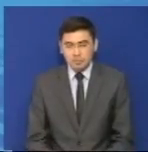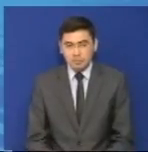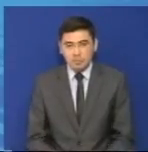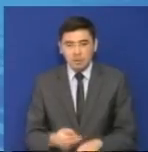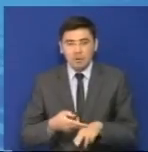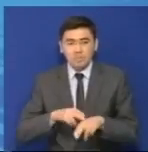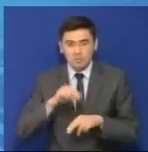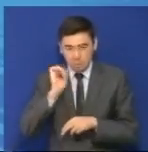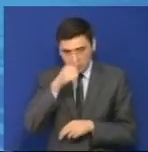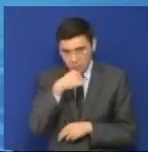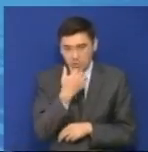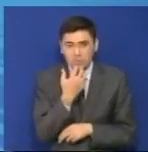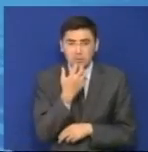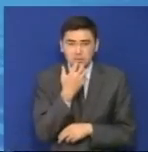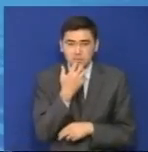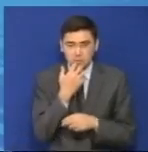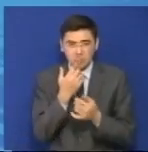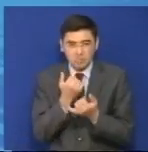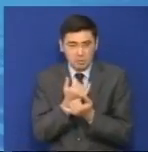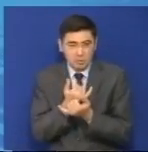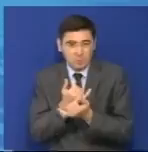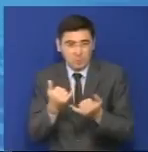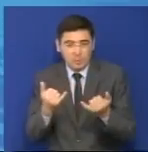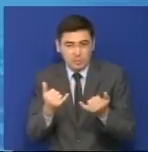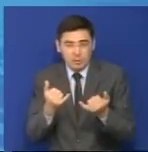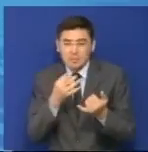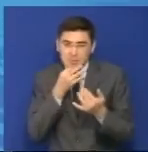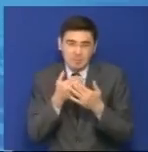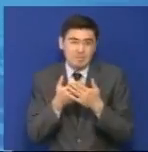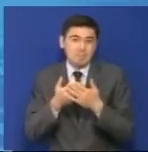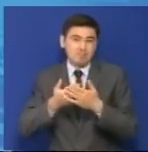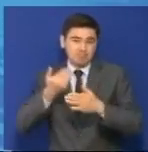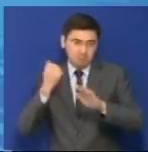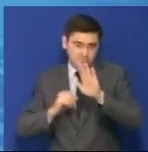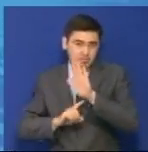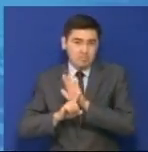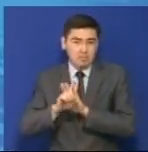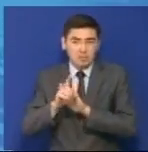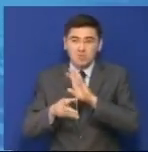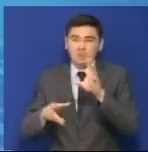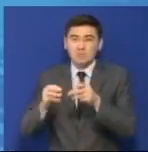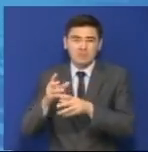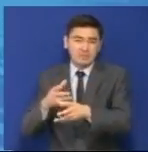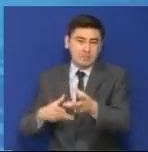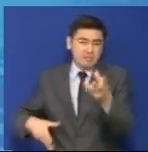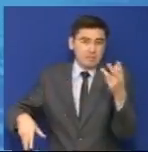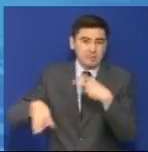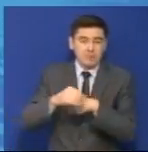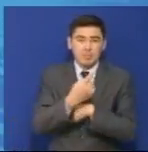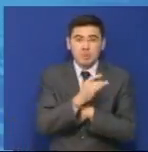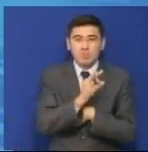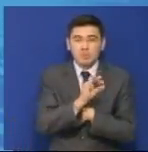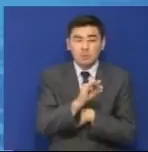Биыл Семейде жылу маусымы бекітілген мерзімнен бұрын басталды. Биыл жылу әлеуметтік мекемелердің барлығына 1 қазанда